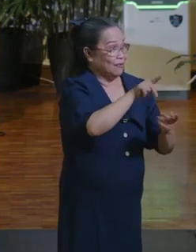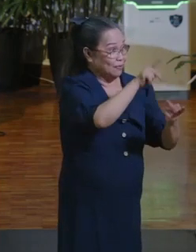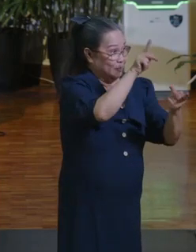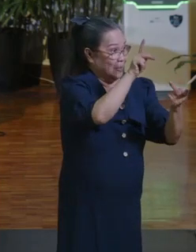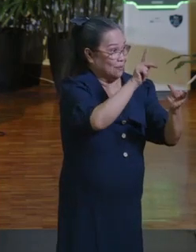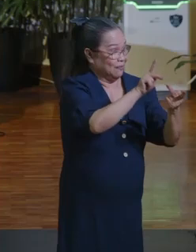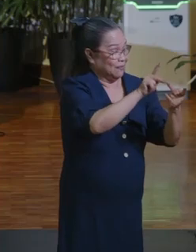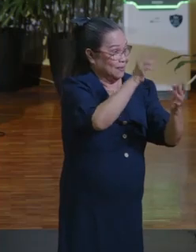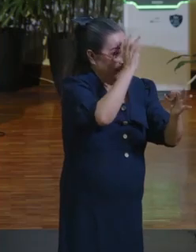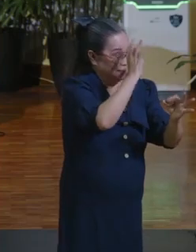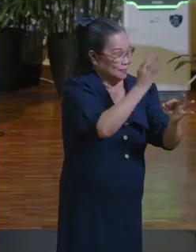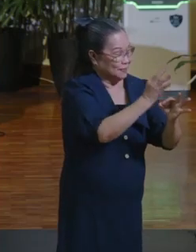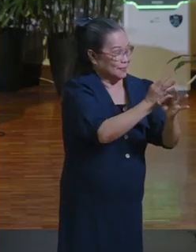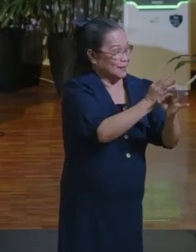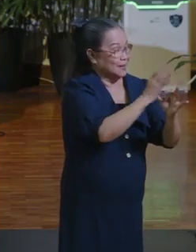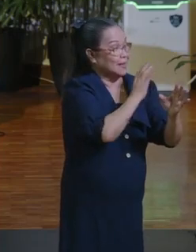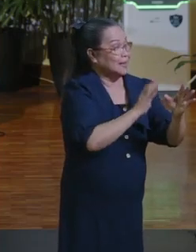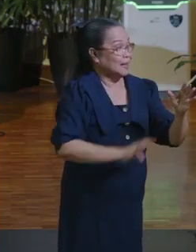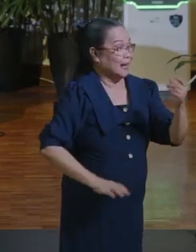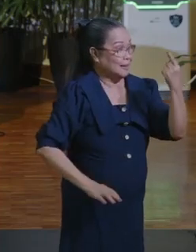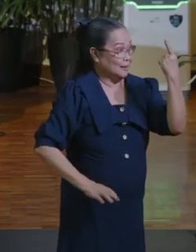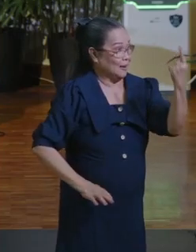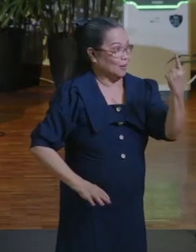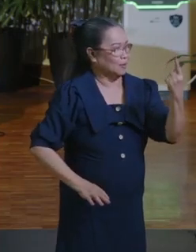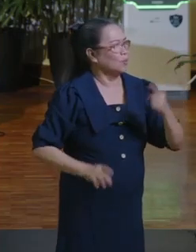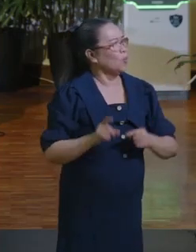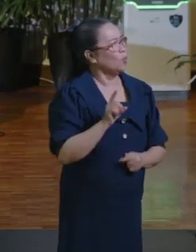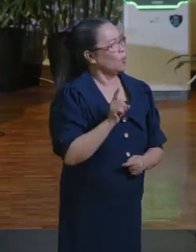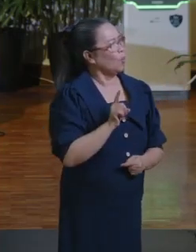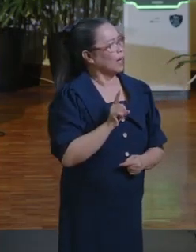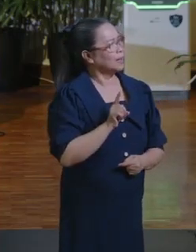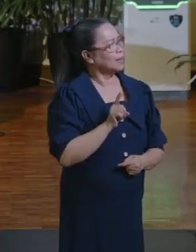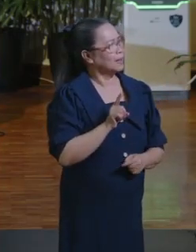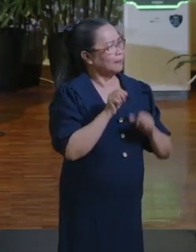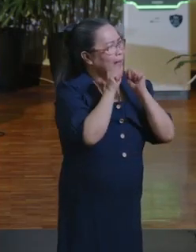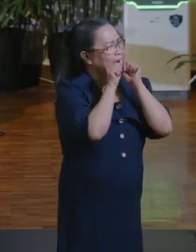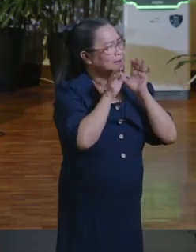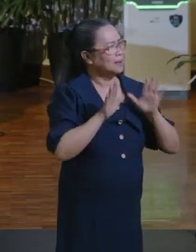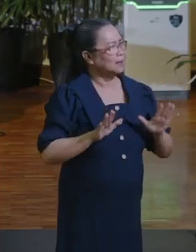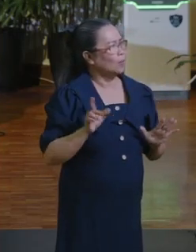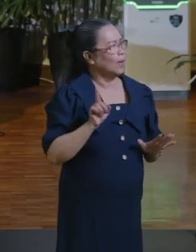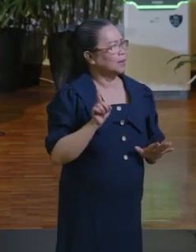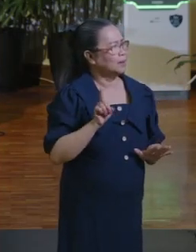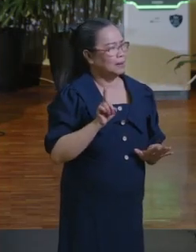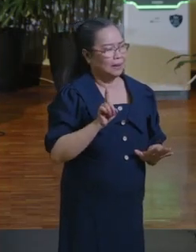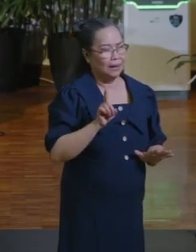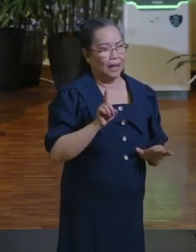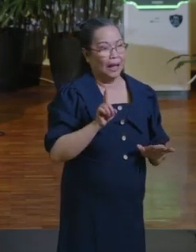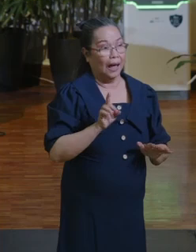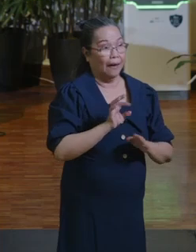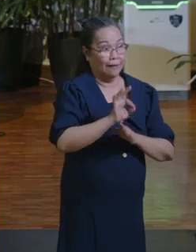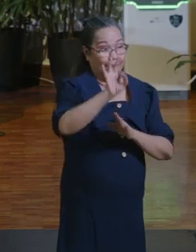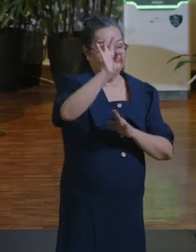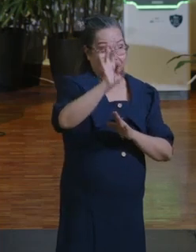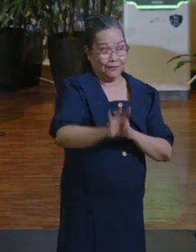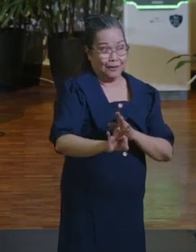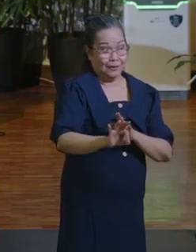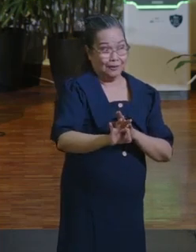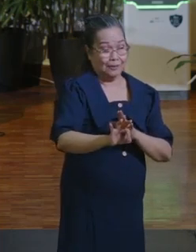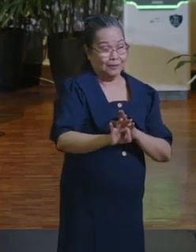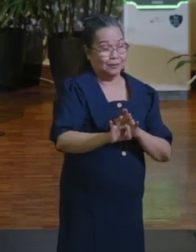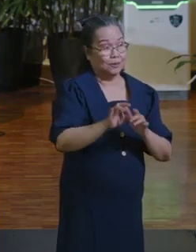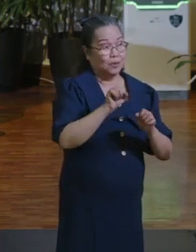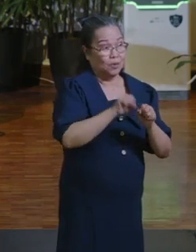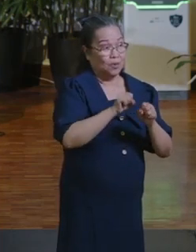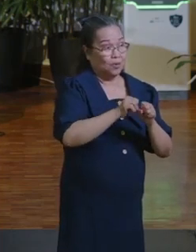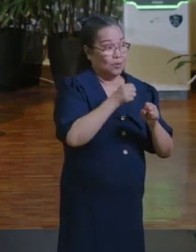faith in Christ alone. Ano yung mga pagpapala? Natapos na siya dun sa medyo mahirap